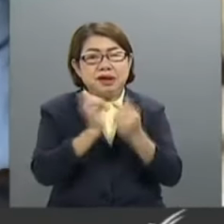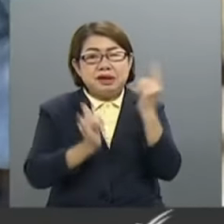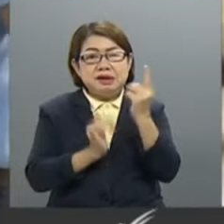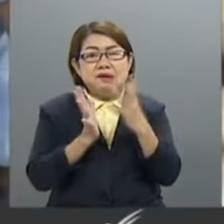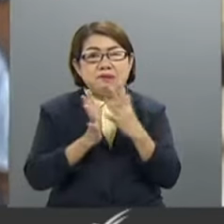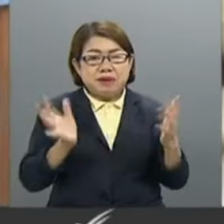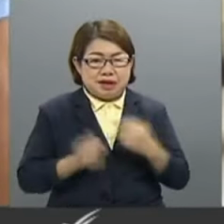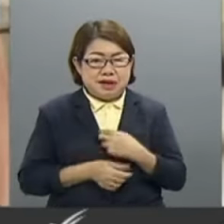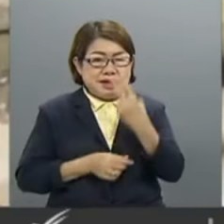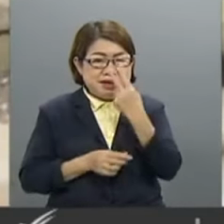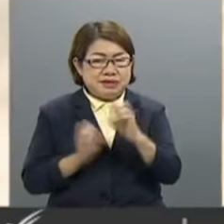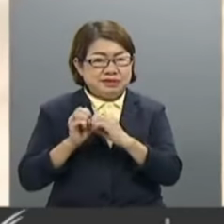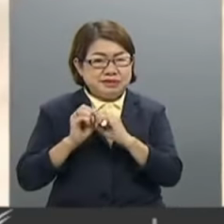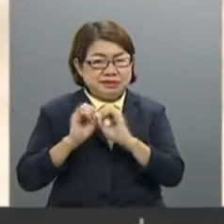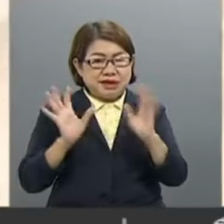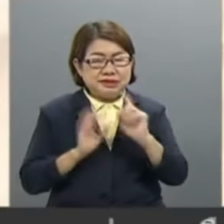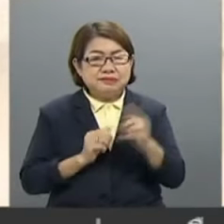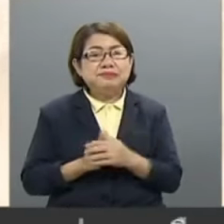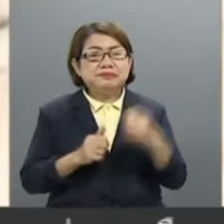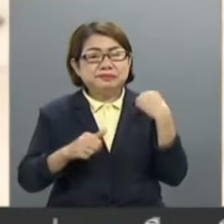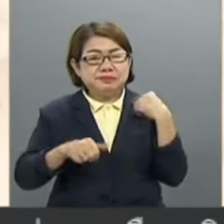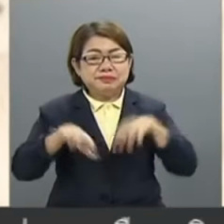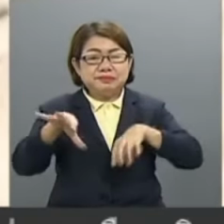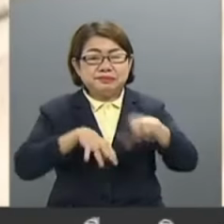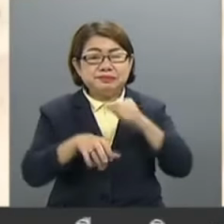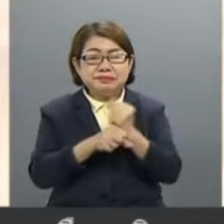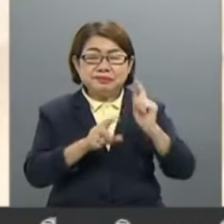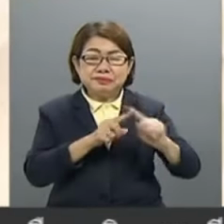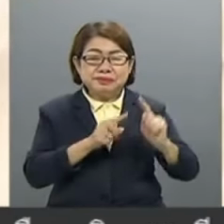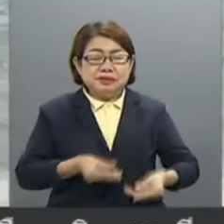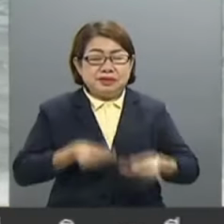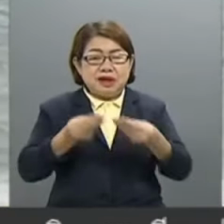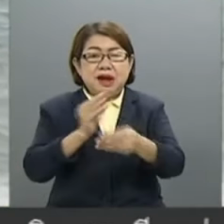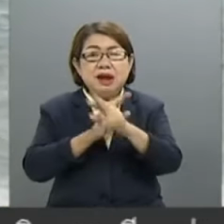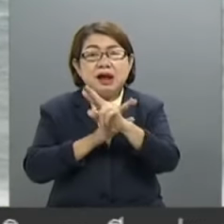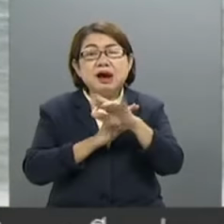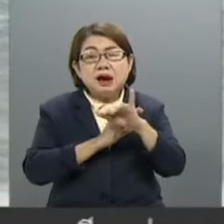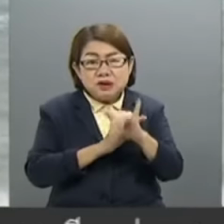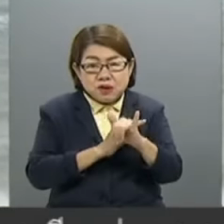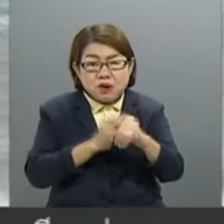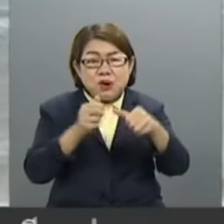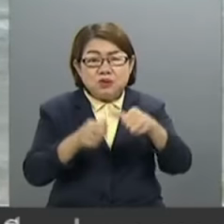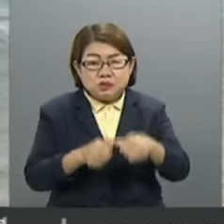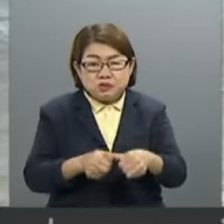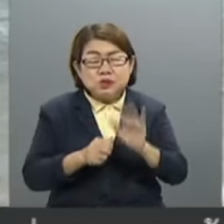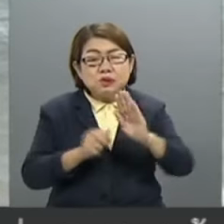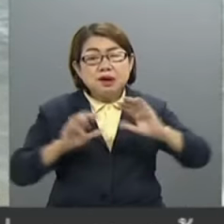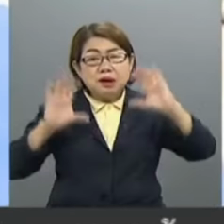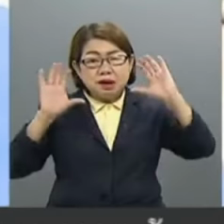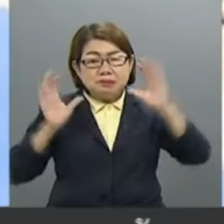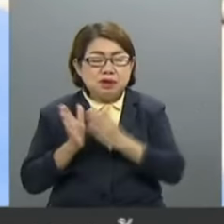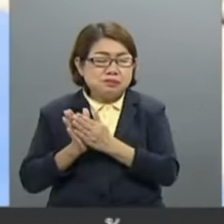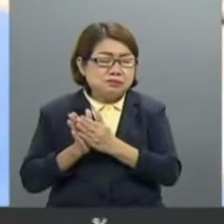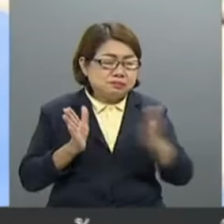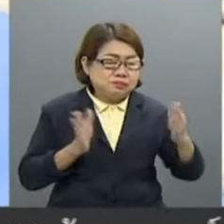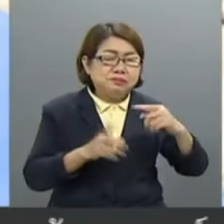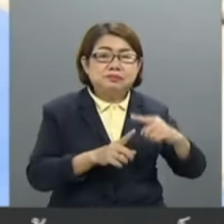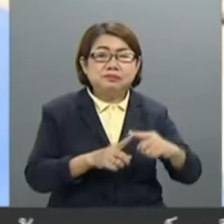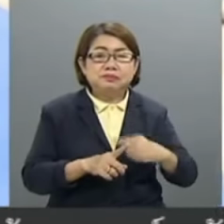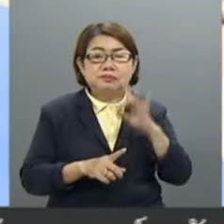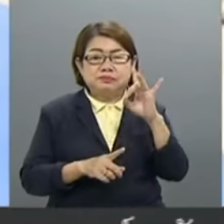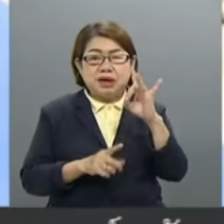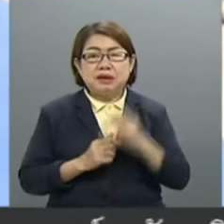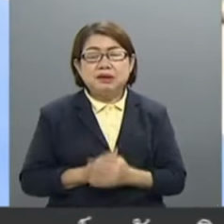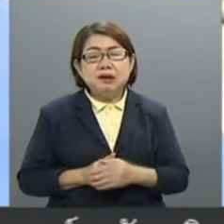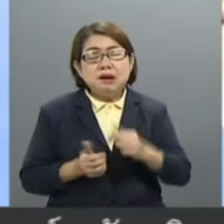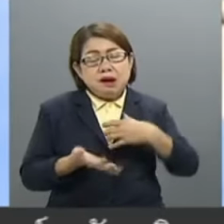คะจากการจัดงานต่างๆของภาครัฐที่จะเกิดขึ้นตลอดเดือนสิงหาคมนี้ค่ะ ตลอดเดือนสิงหาคมนี้นะครับเ